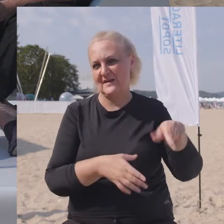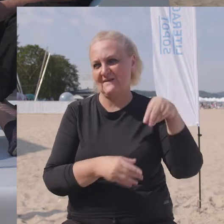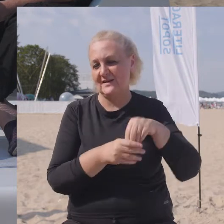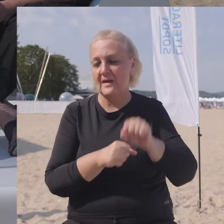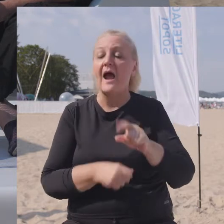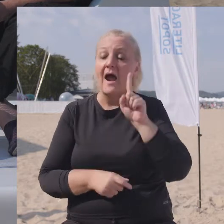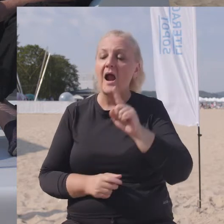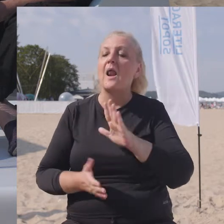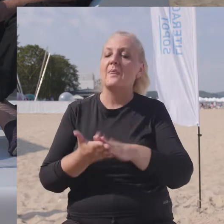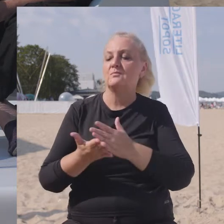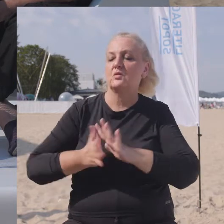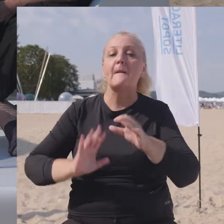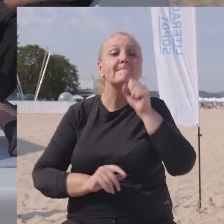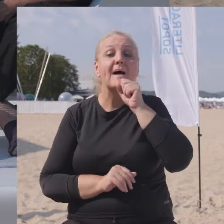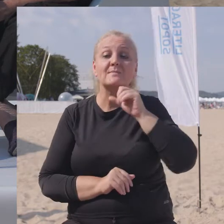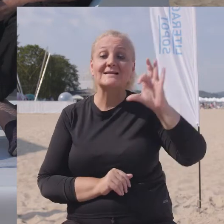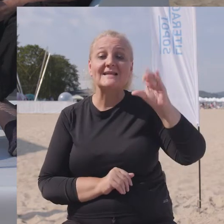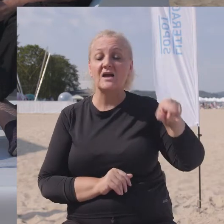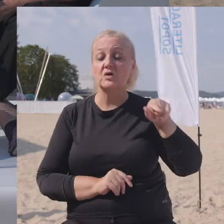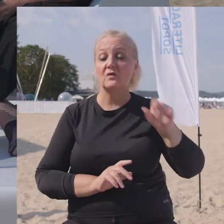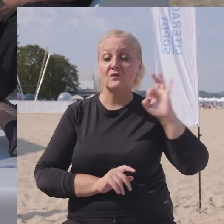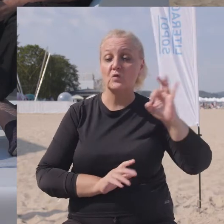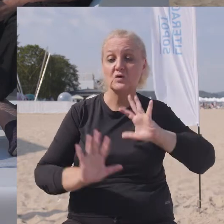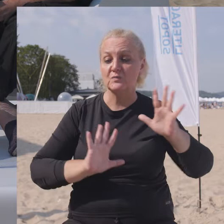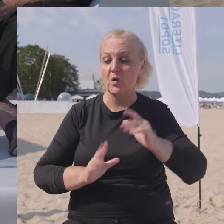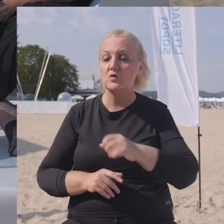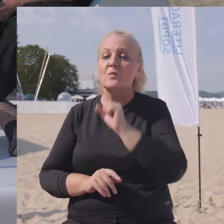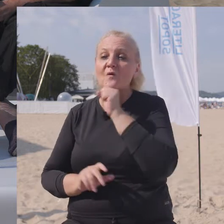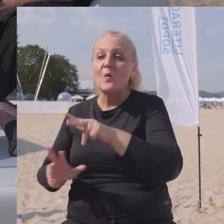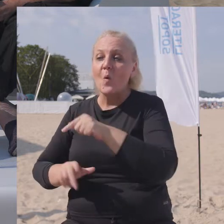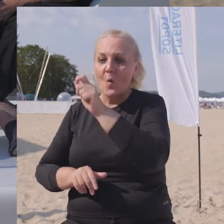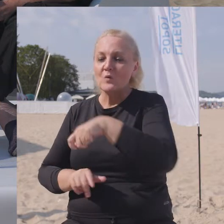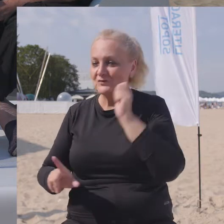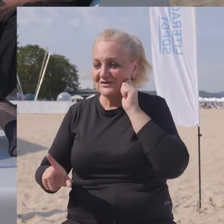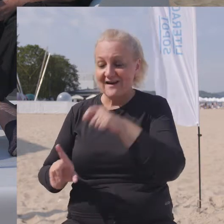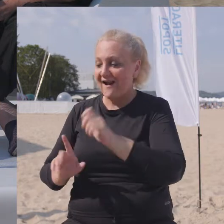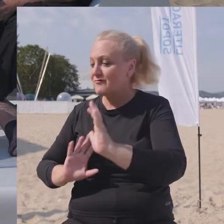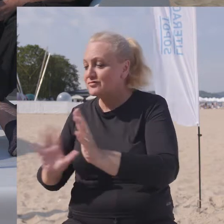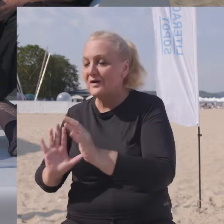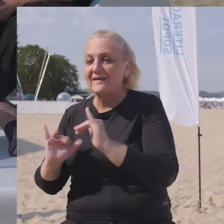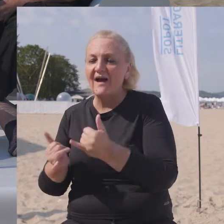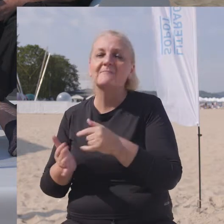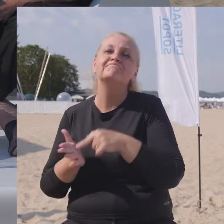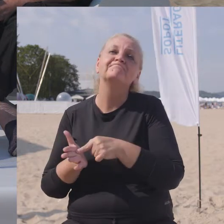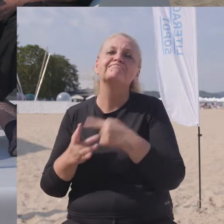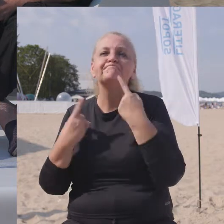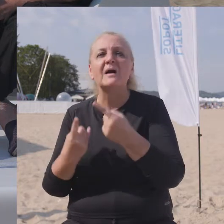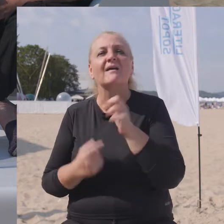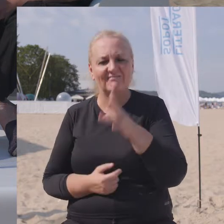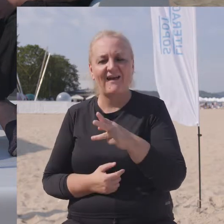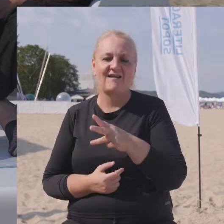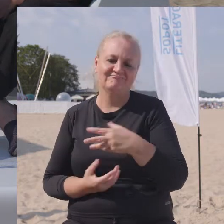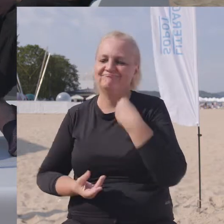to, w jaki sposób babcia Stasia podchodzi do swojej wnuczki, to w tej takiej, powiedziałabym, tradycyjnej definicji tak, ona